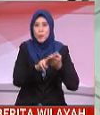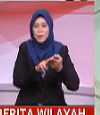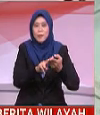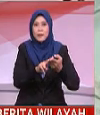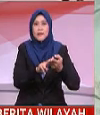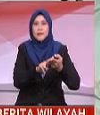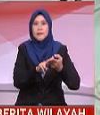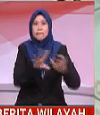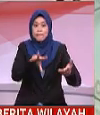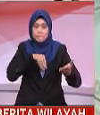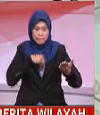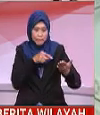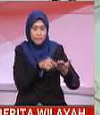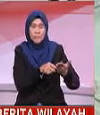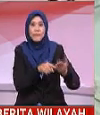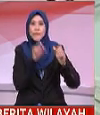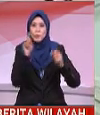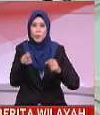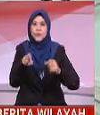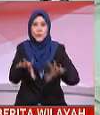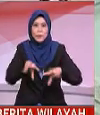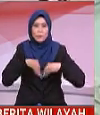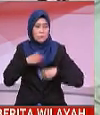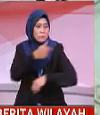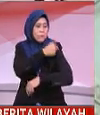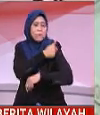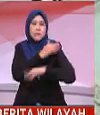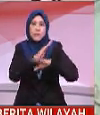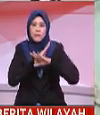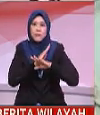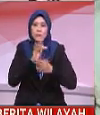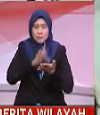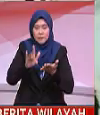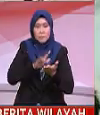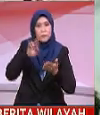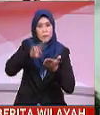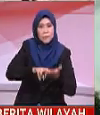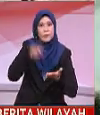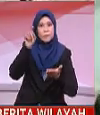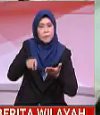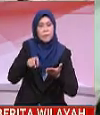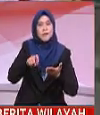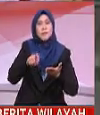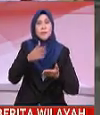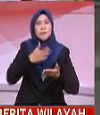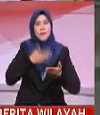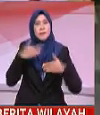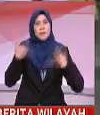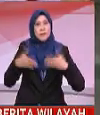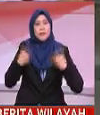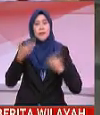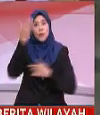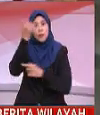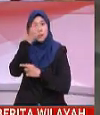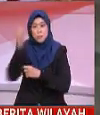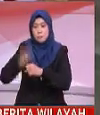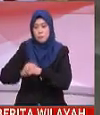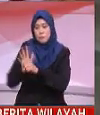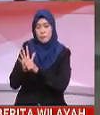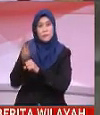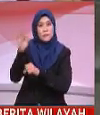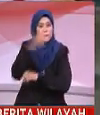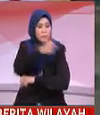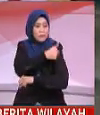segera mendaftar sebagai penerima vaksin melalui aplikasi MySejahtera, kerana pengambilan vaksin COVID-19 juga menjadi syarat